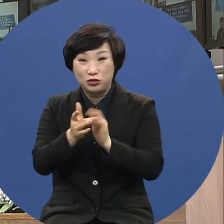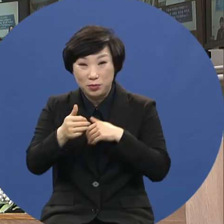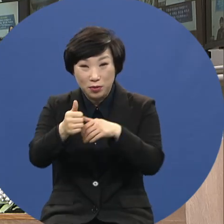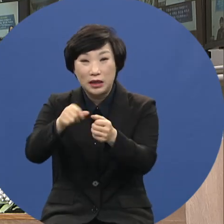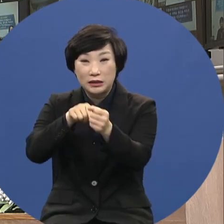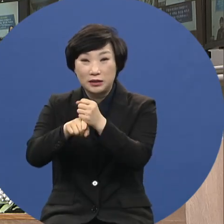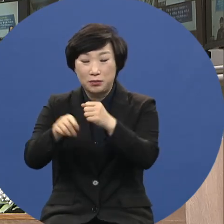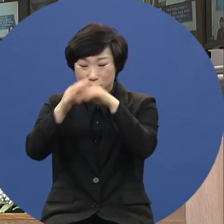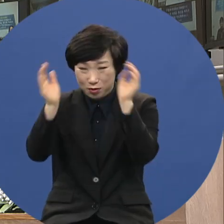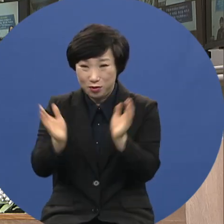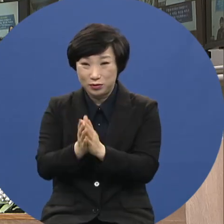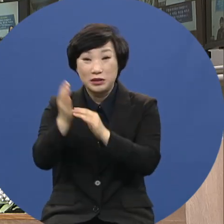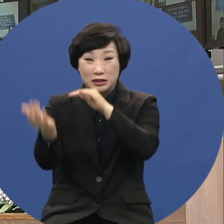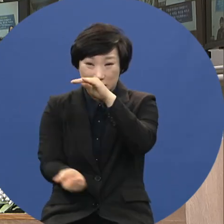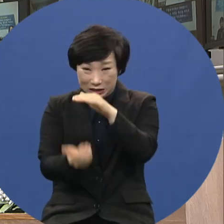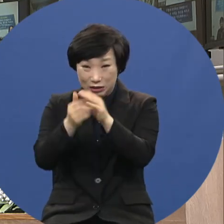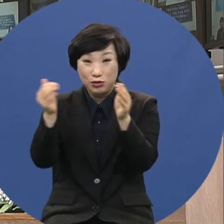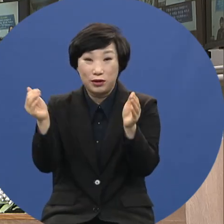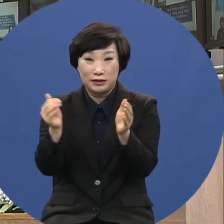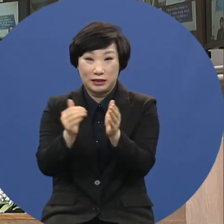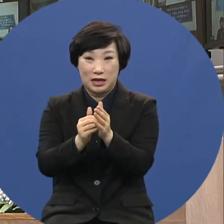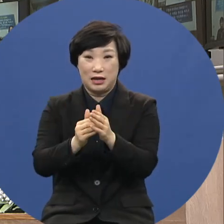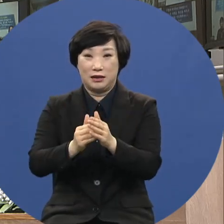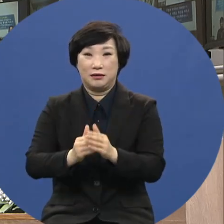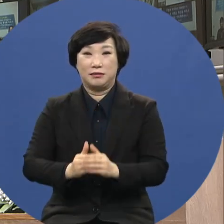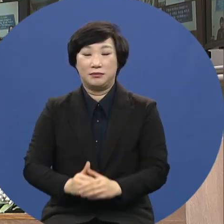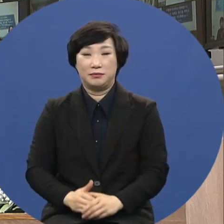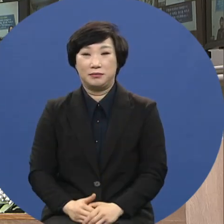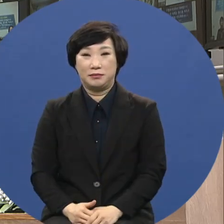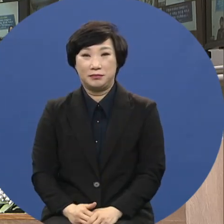뜻을 다 이루었다.